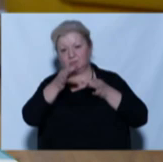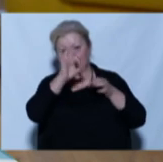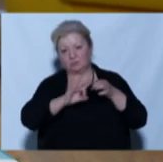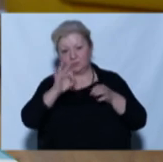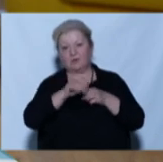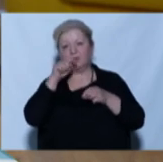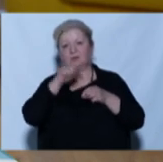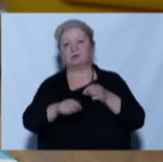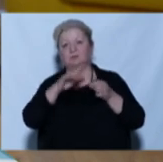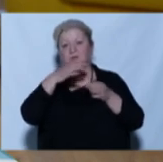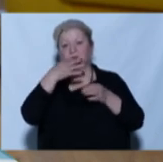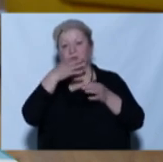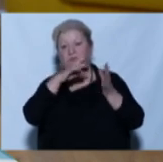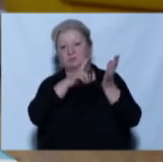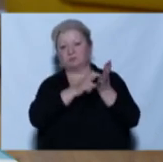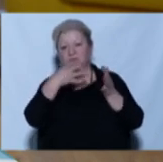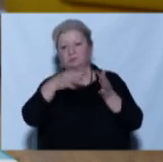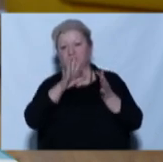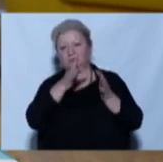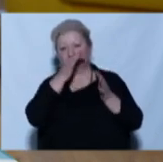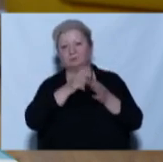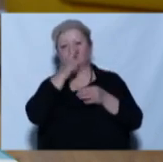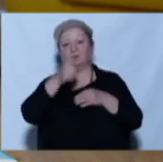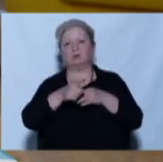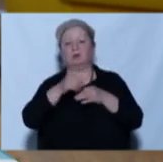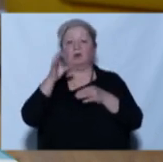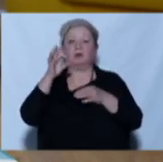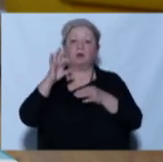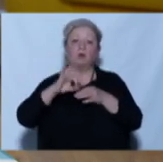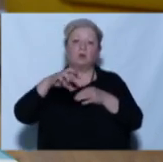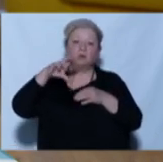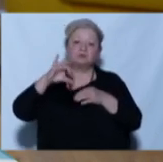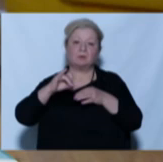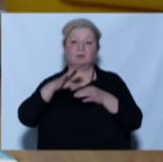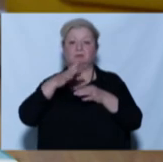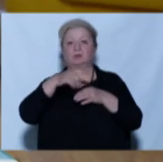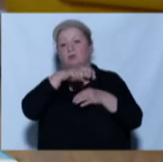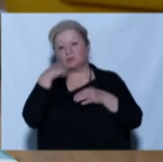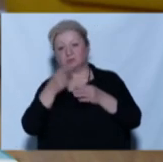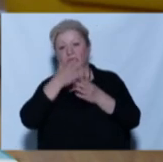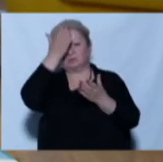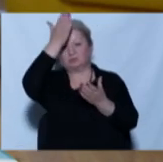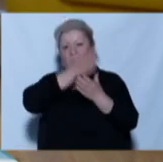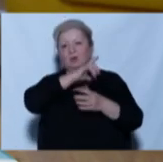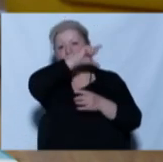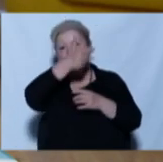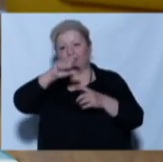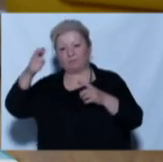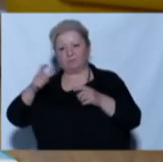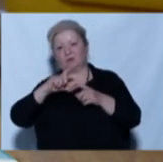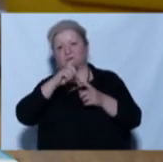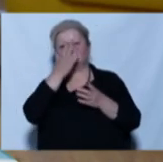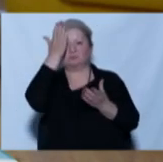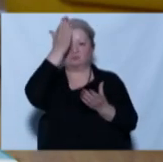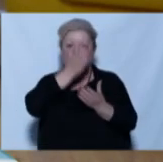1555 წელს ოსმალეთმა და ირანმა კავკასია შუაზე გაიყვეს. მე-18 საუკუნეში კავკასია